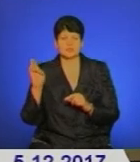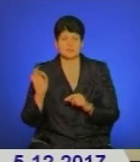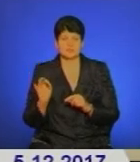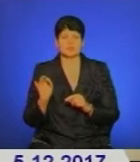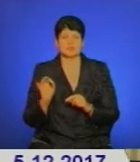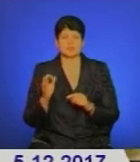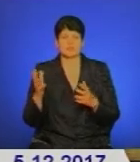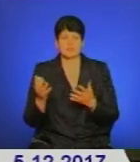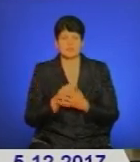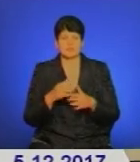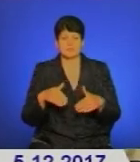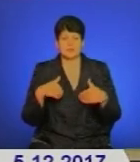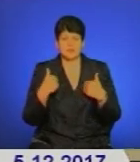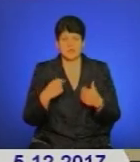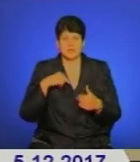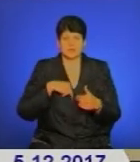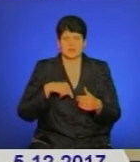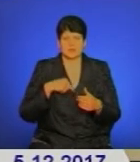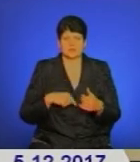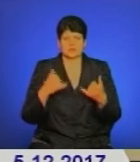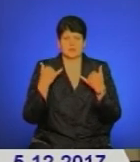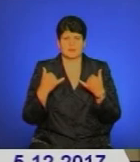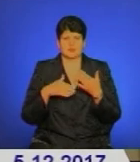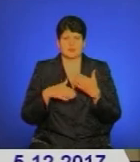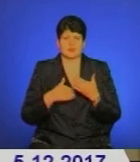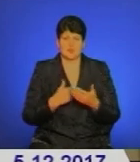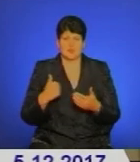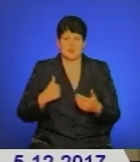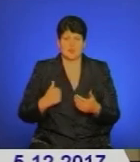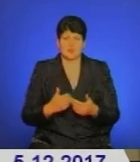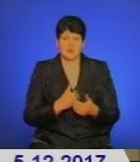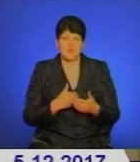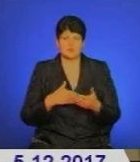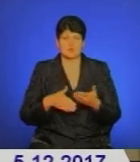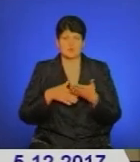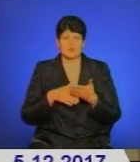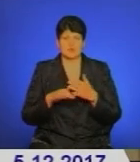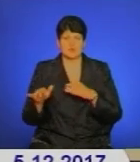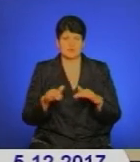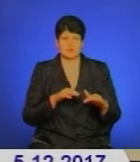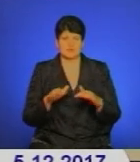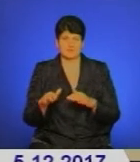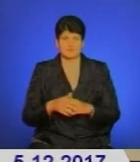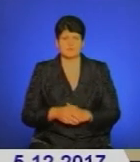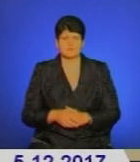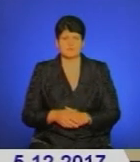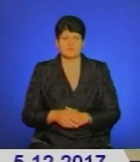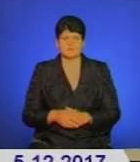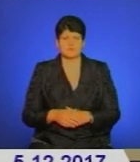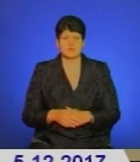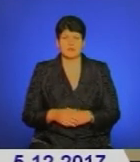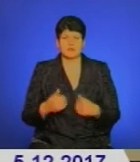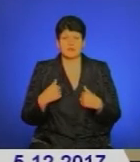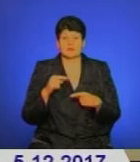передати козацький дух нинішнього добровольчого та волонтерського руху, дух мужності, жертовності, шляхетності і честі. Я